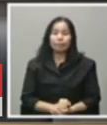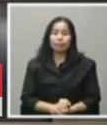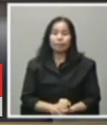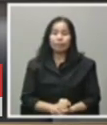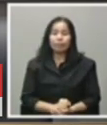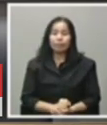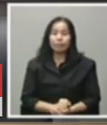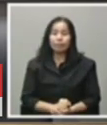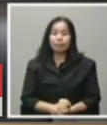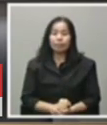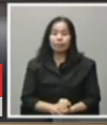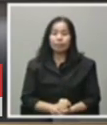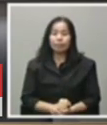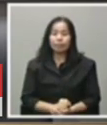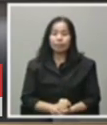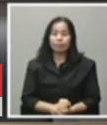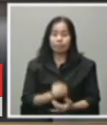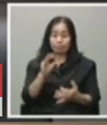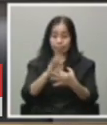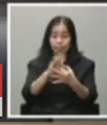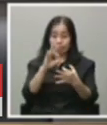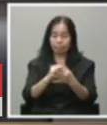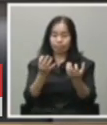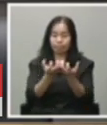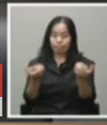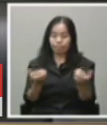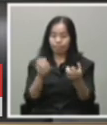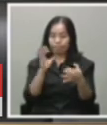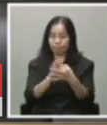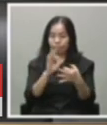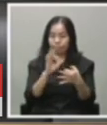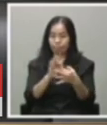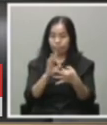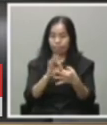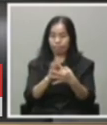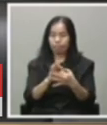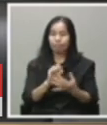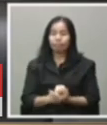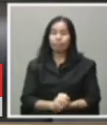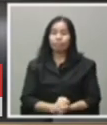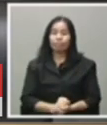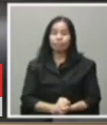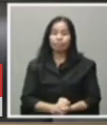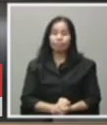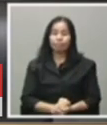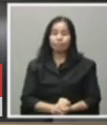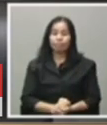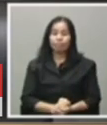สไลด์ที่เกี่ยวกับเครื่องมือครับจริงๆเครื่องมือเนี่ยผม